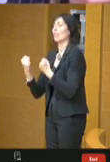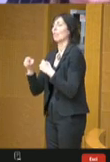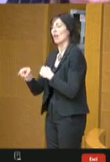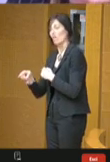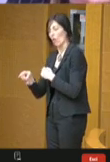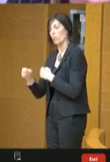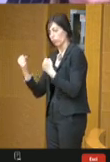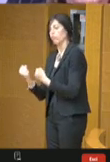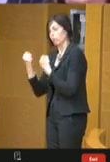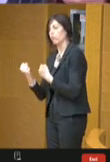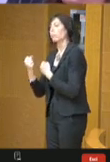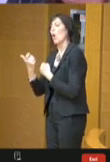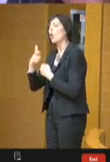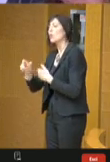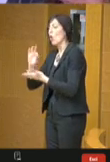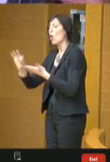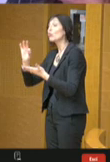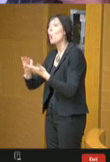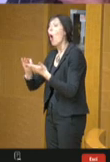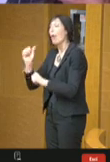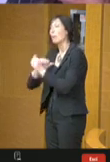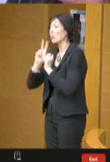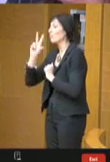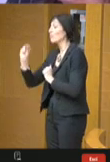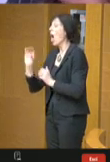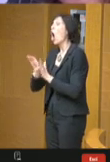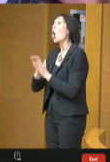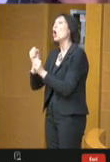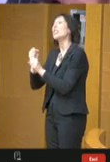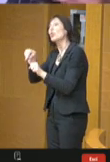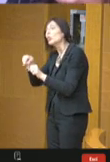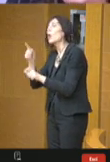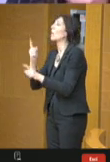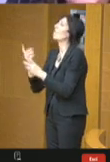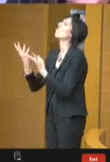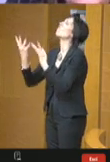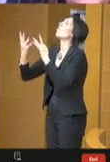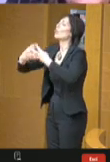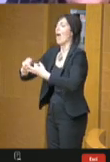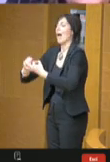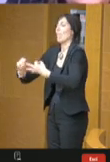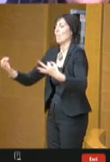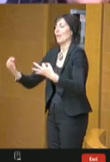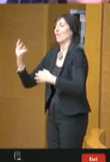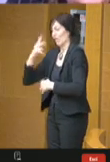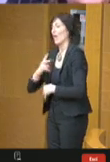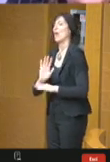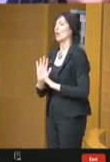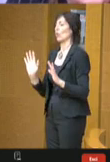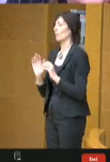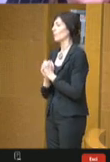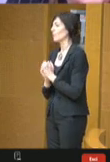che quella scuola costituzionale possa funzionare per davvero. E allora da qui